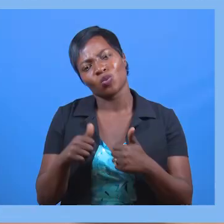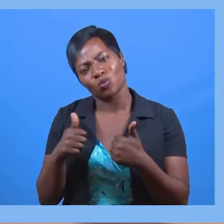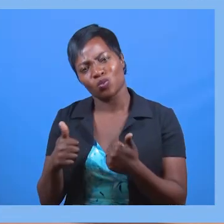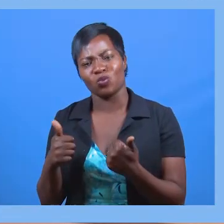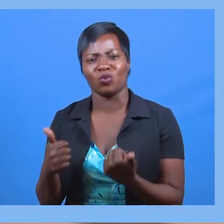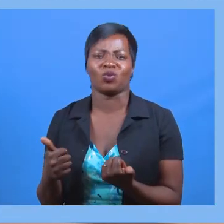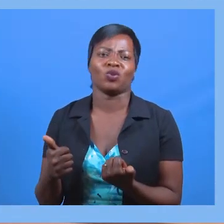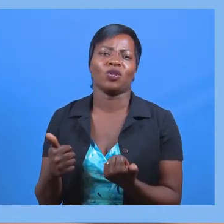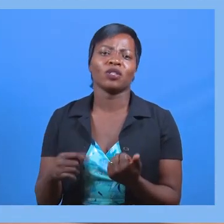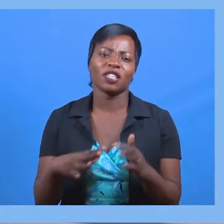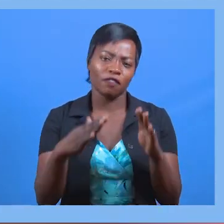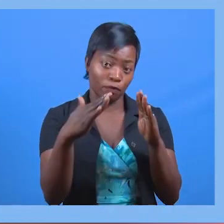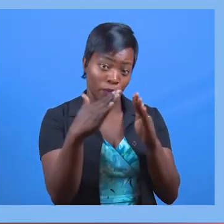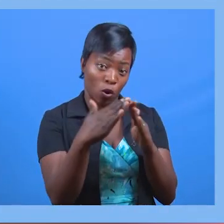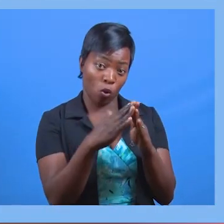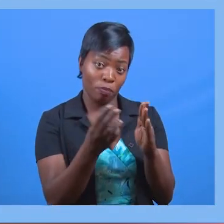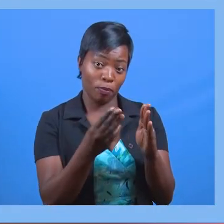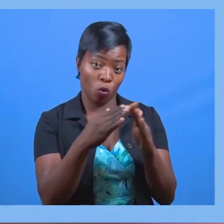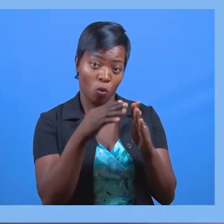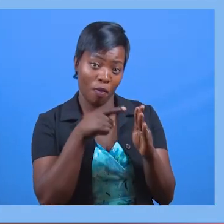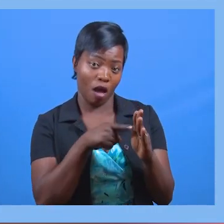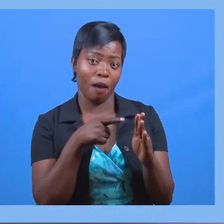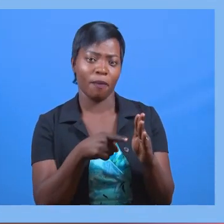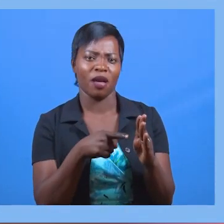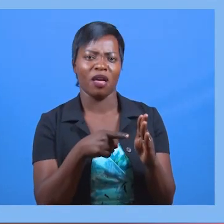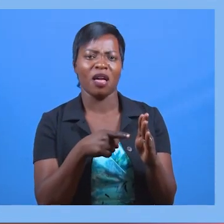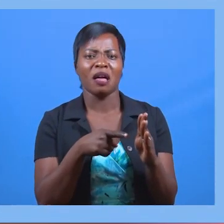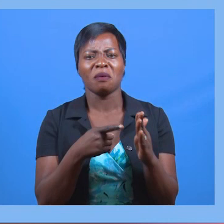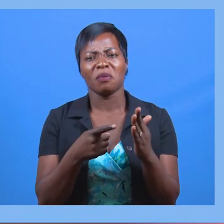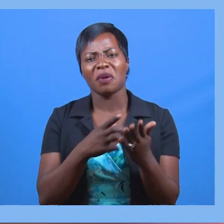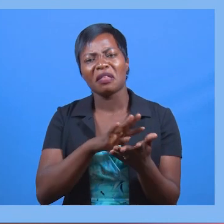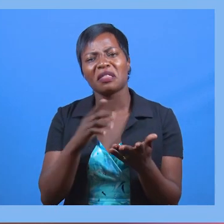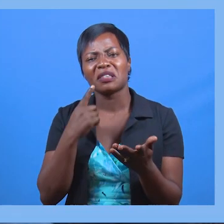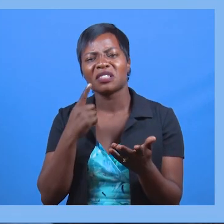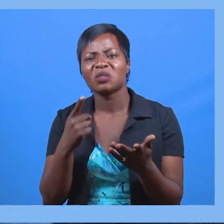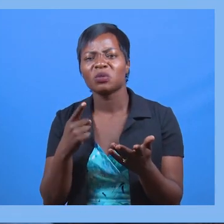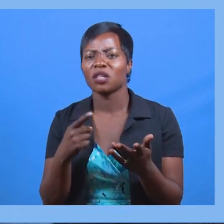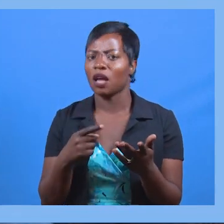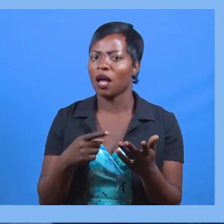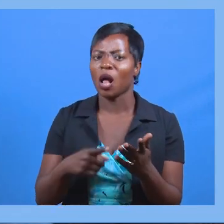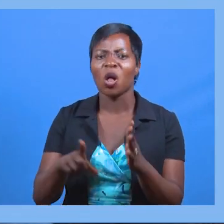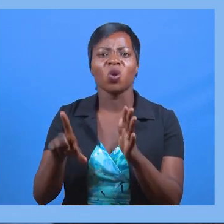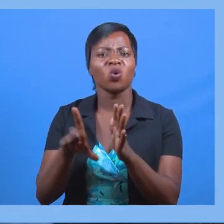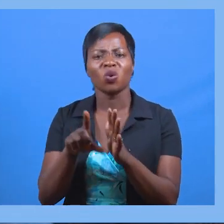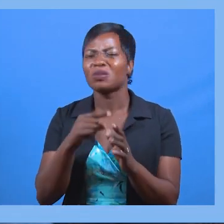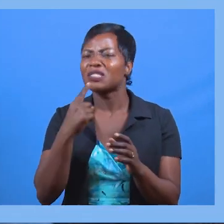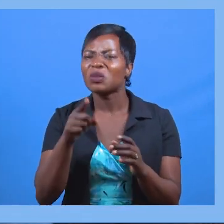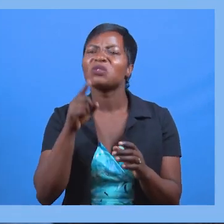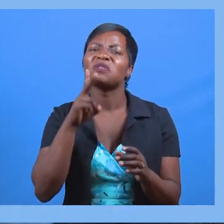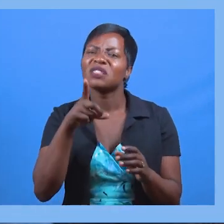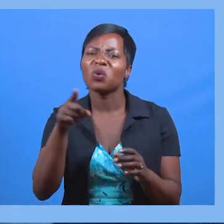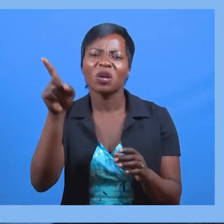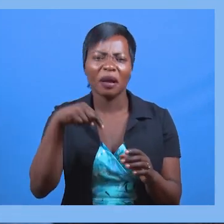konzi, nokuti panogona kutozova nokukakavara kwekuti munhu anotozoiswa mutemo wekunzi ninge hatichadi kumuona